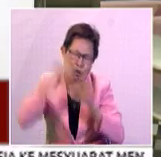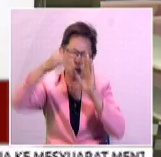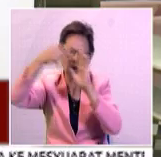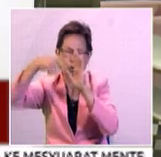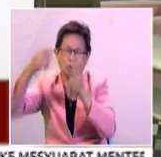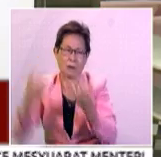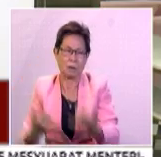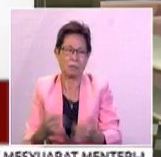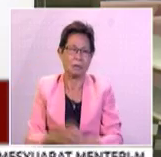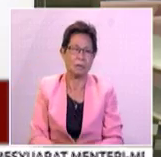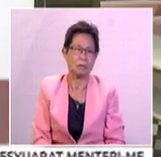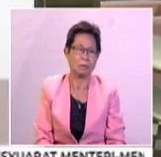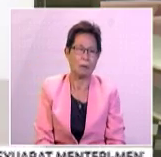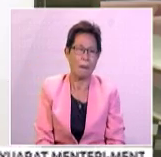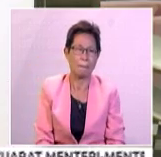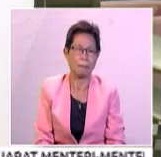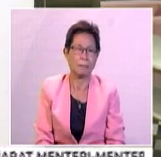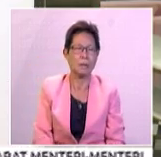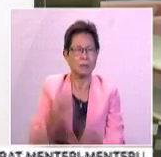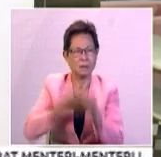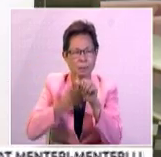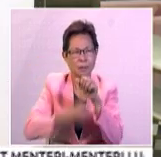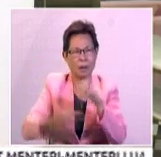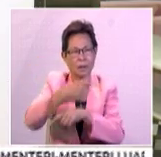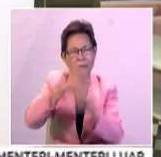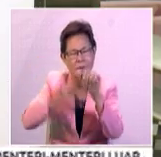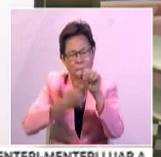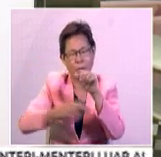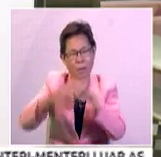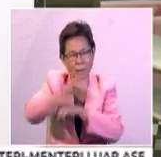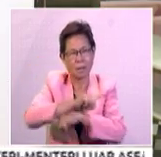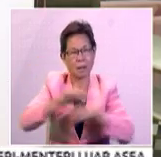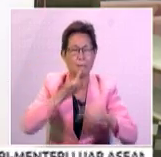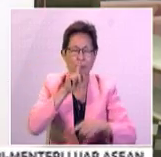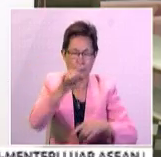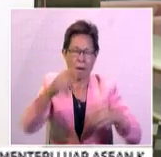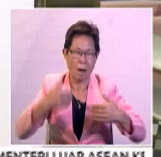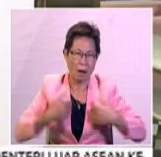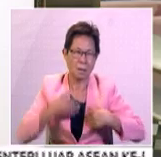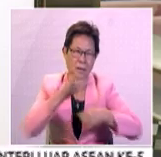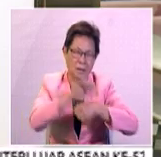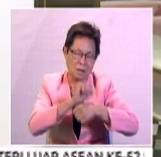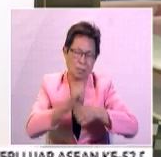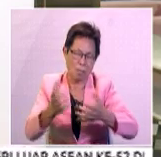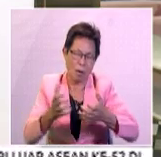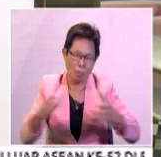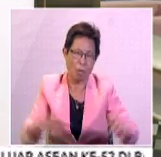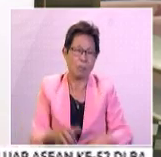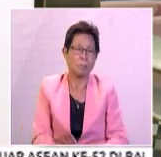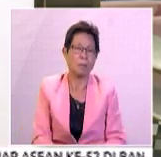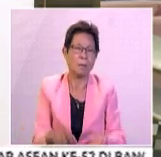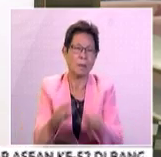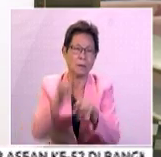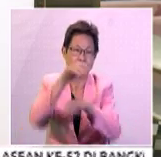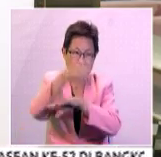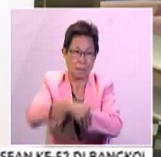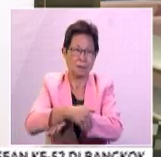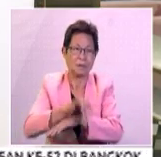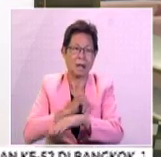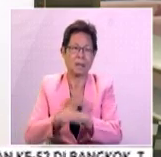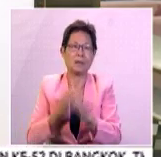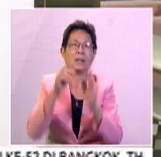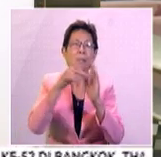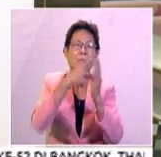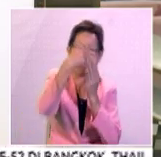tengah sibuk syuting lah. So setiap hari tu memang akan ada kerja nak buat. Kalau macam ni, malam ni saya ada event,